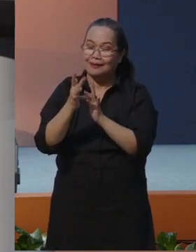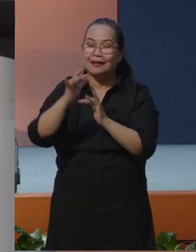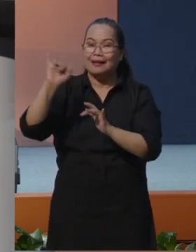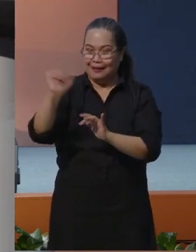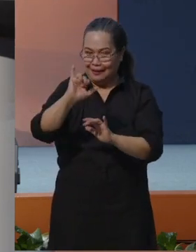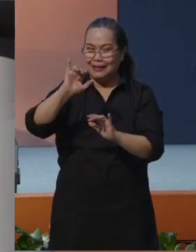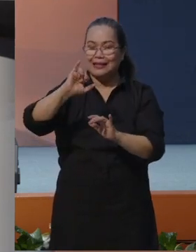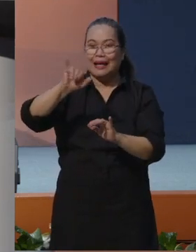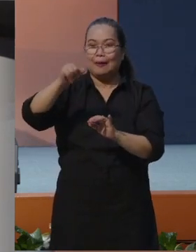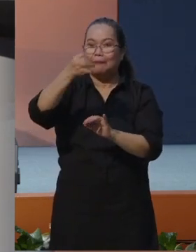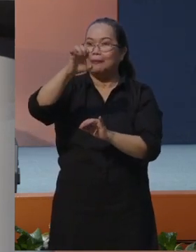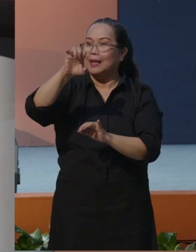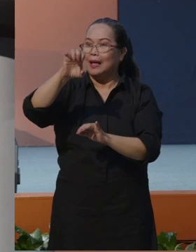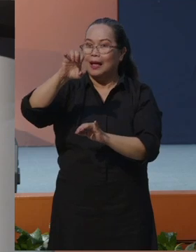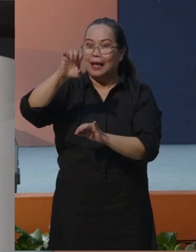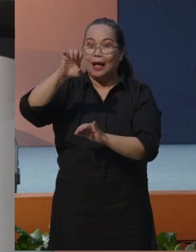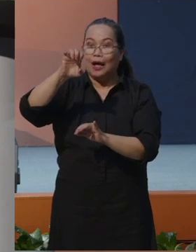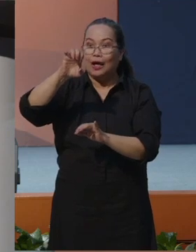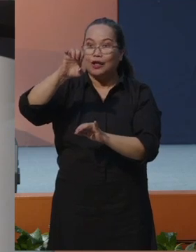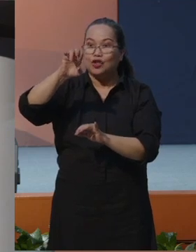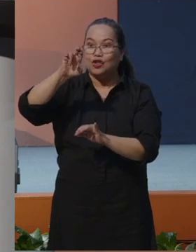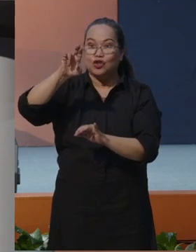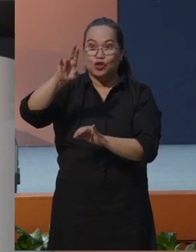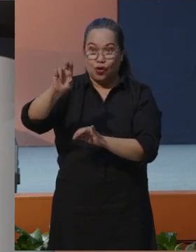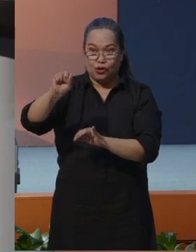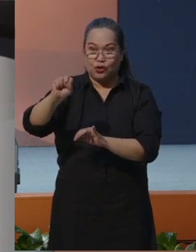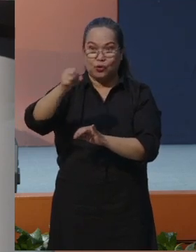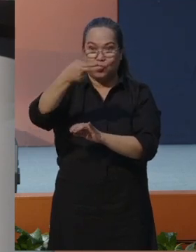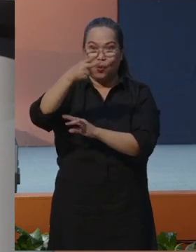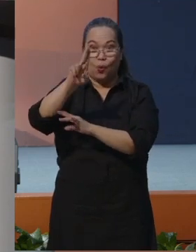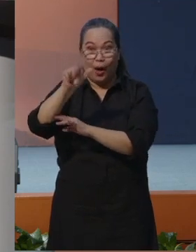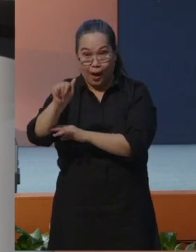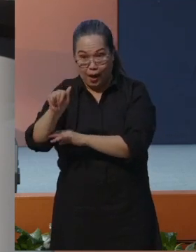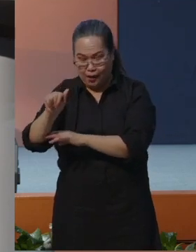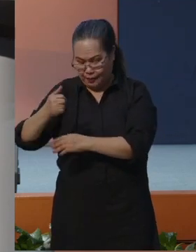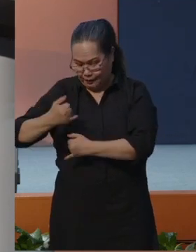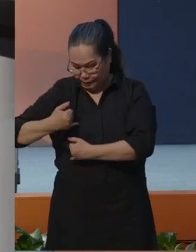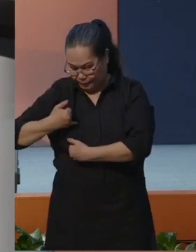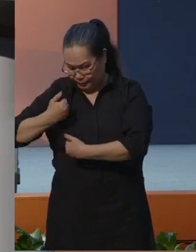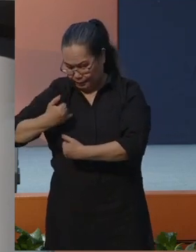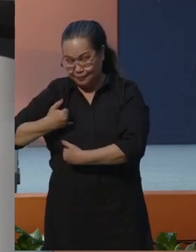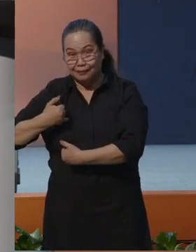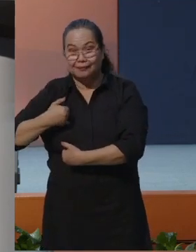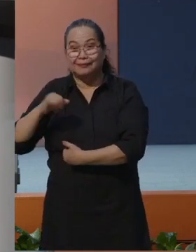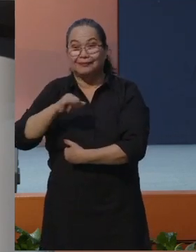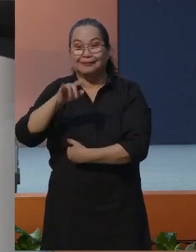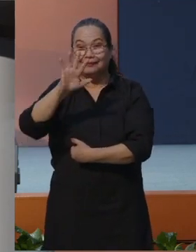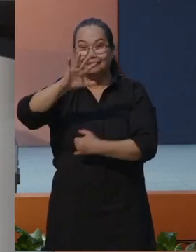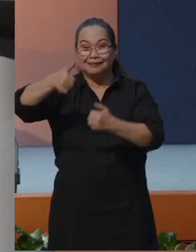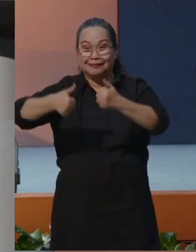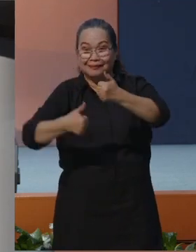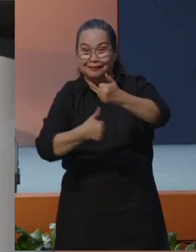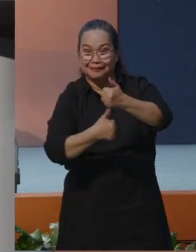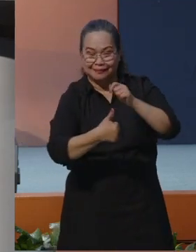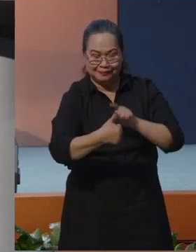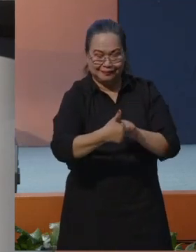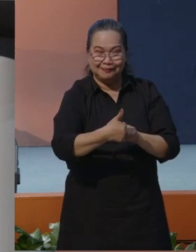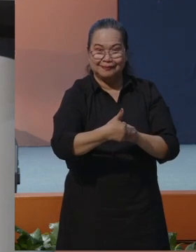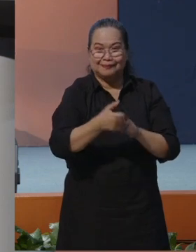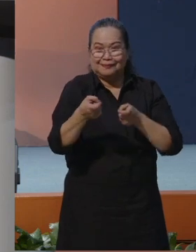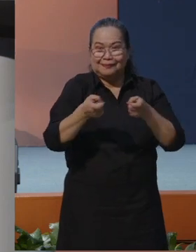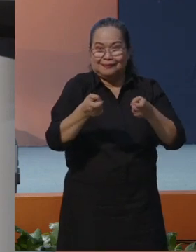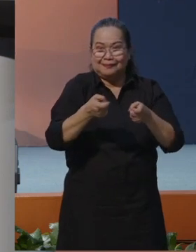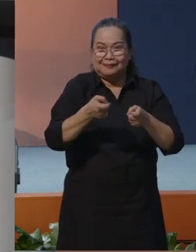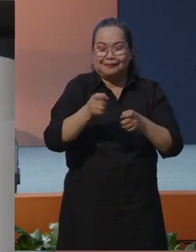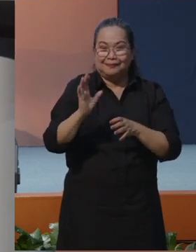Joshua. Siya po ang ating Yeshua ngayon. At tayo napapailalim sa kanyang pangangasiwa,